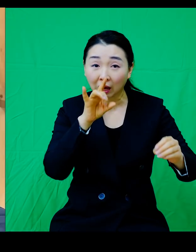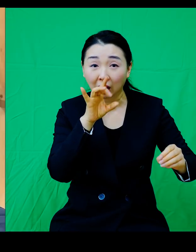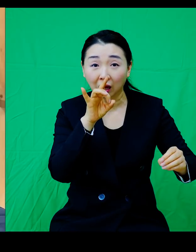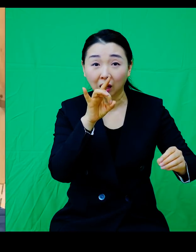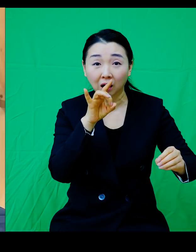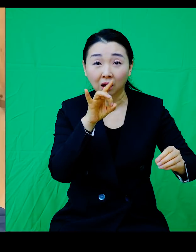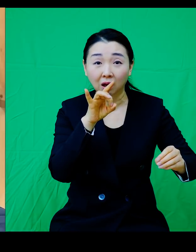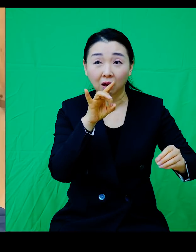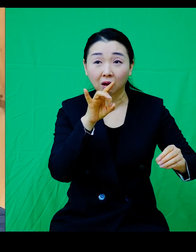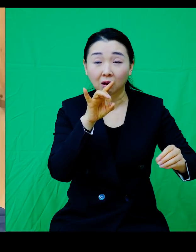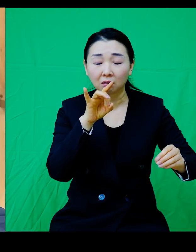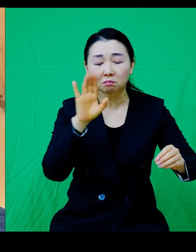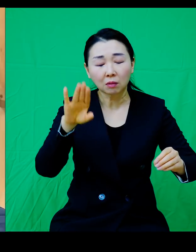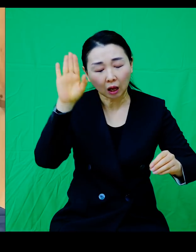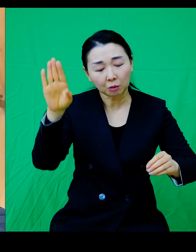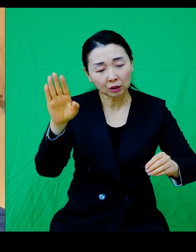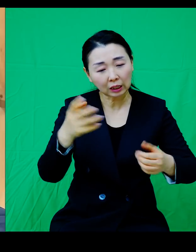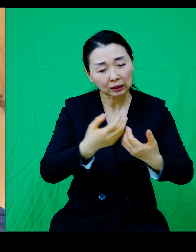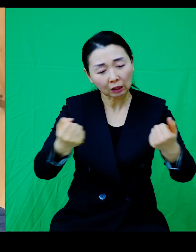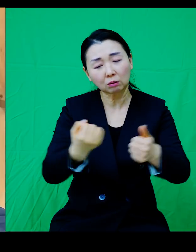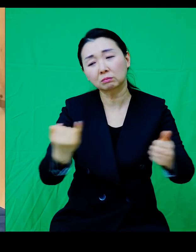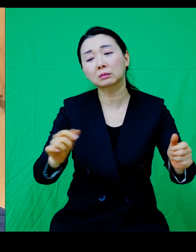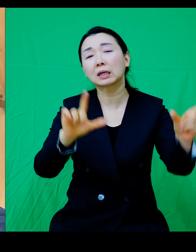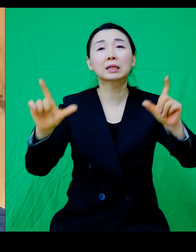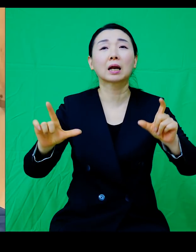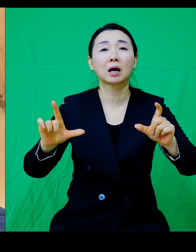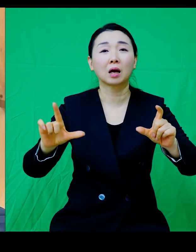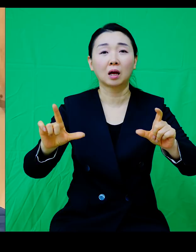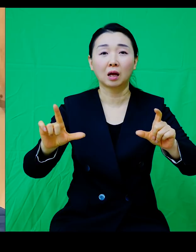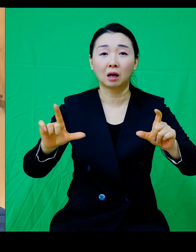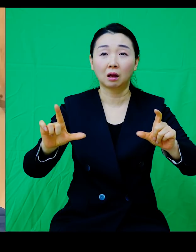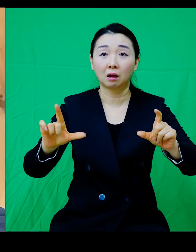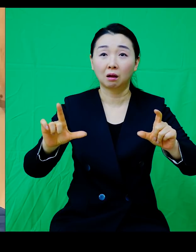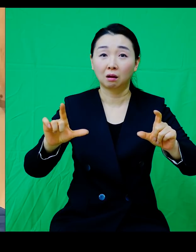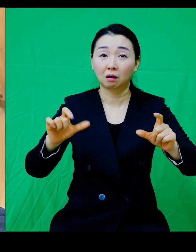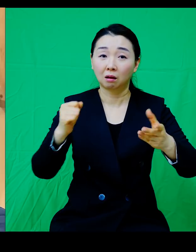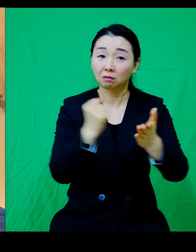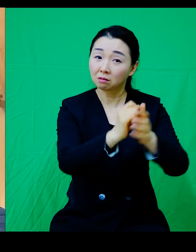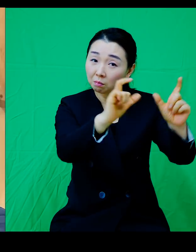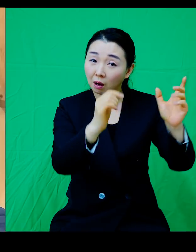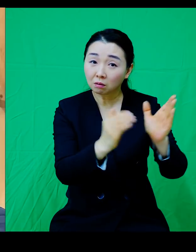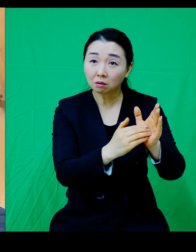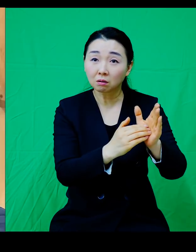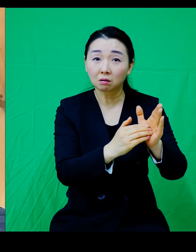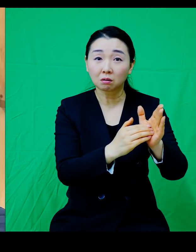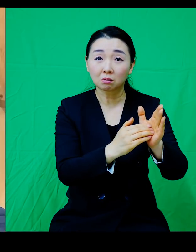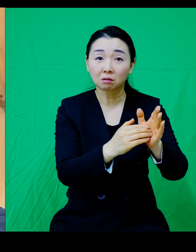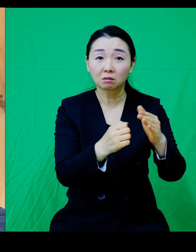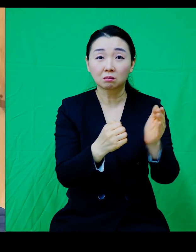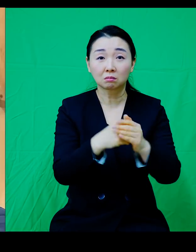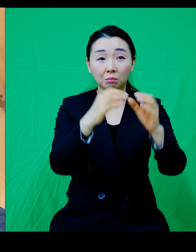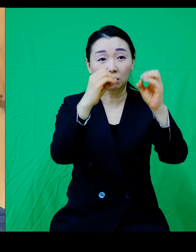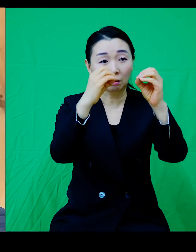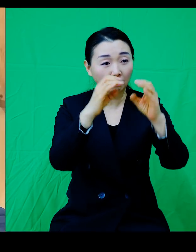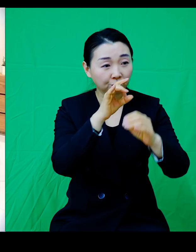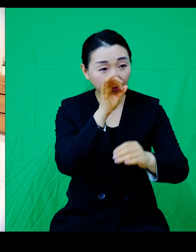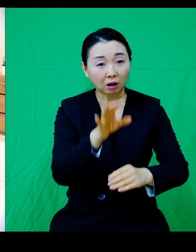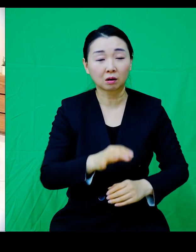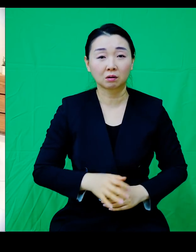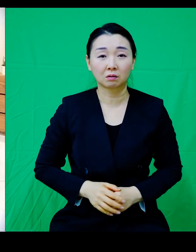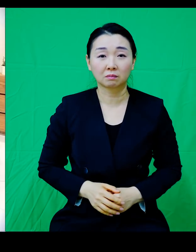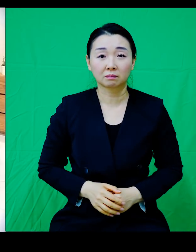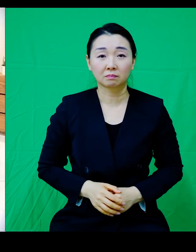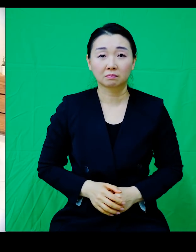그건 잘못된 방법이죠. 그러면 별거 하자 이걸로 땅땅땅 이렇게 끝내버리니까 그건 잘못된 방법이죠. 대화를 나눌 수가 없는